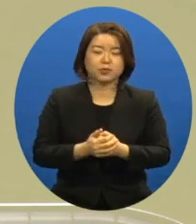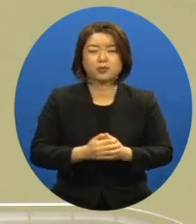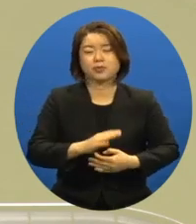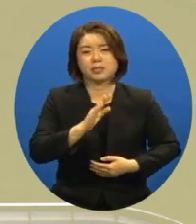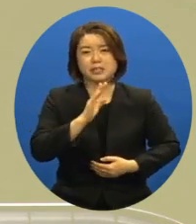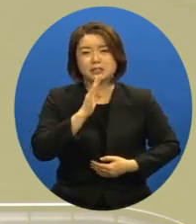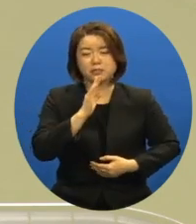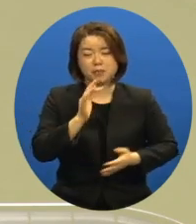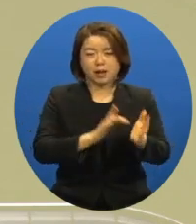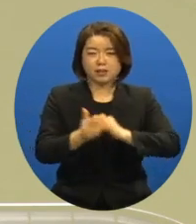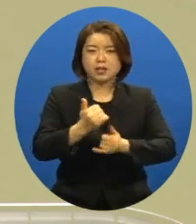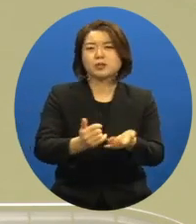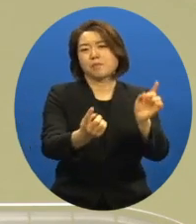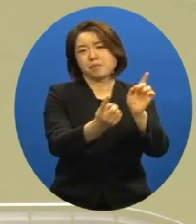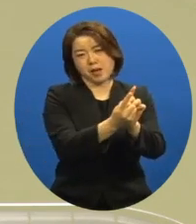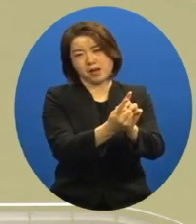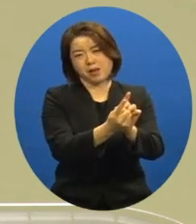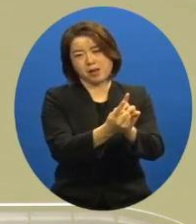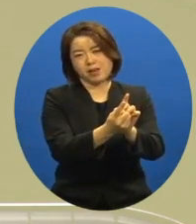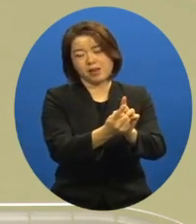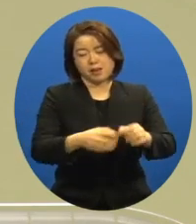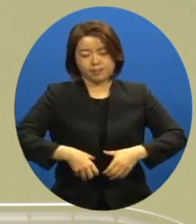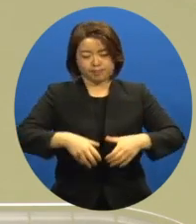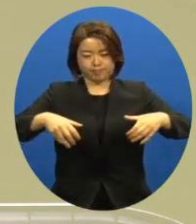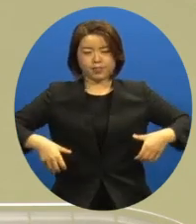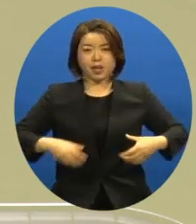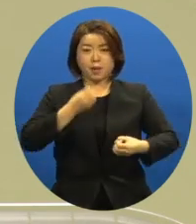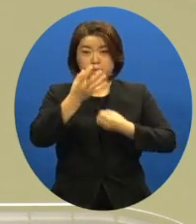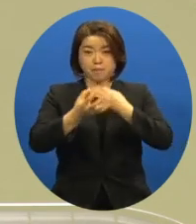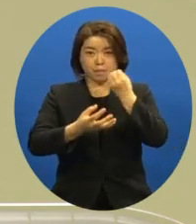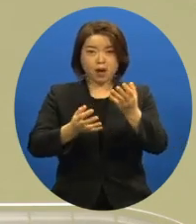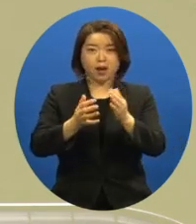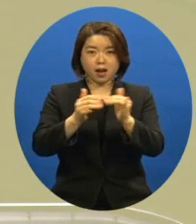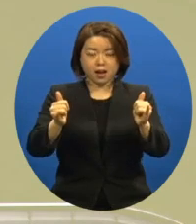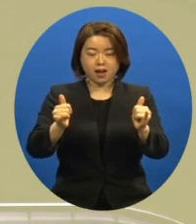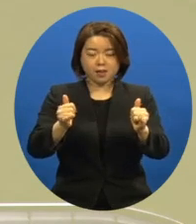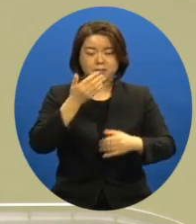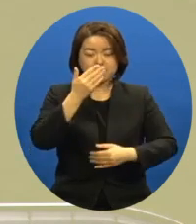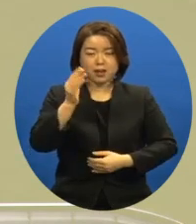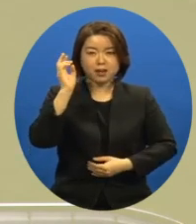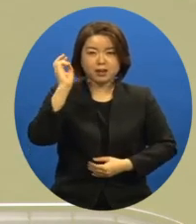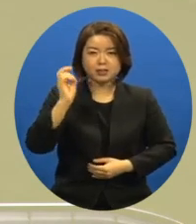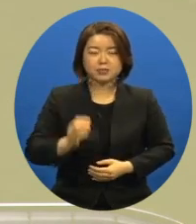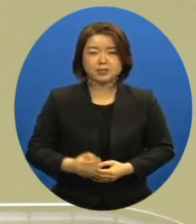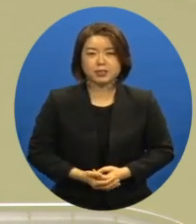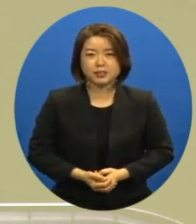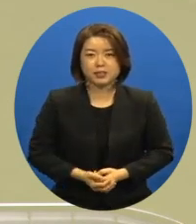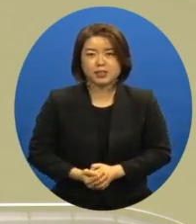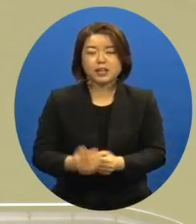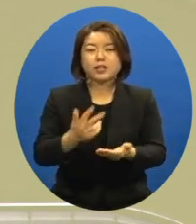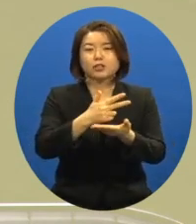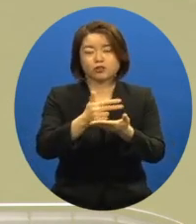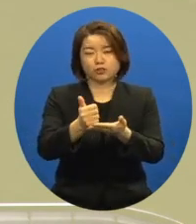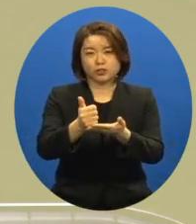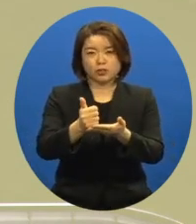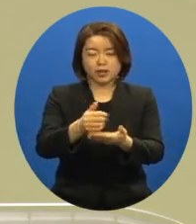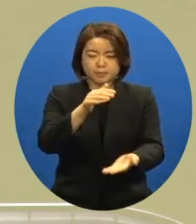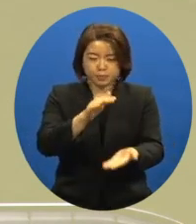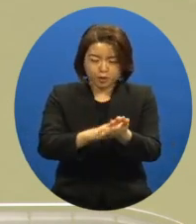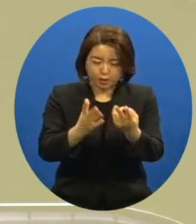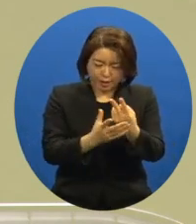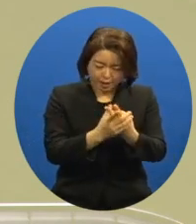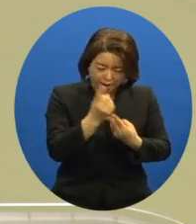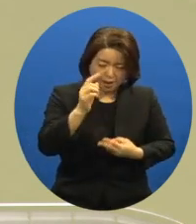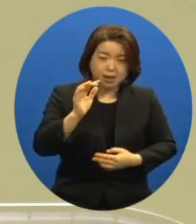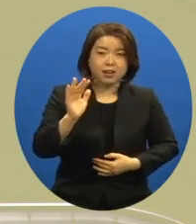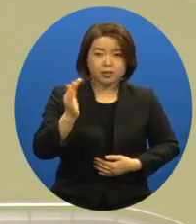예수님을 만났다 그렇게 담대하게 고백할 수 있는 사람이 될 겁니다. 주님과 뜨겁게 하나가